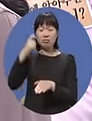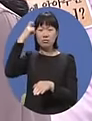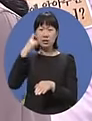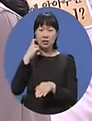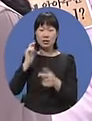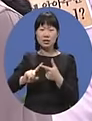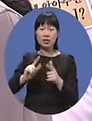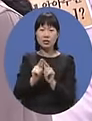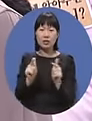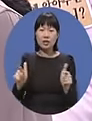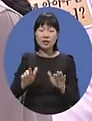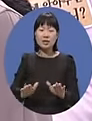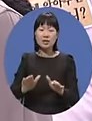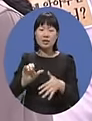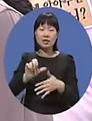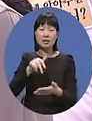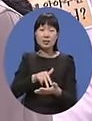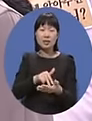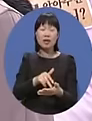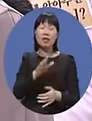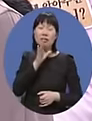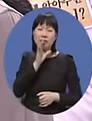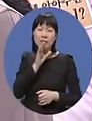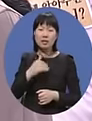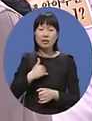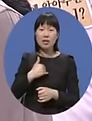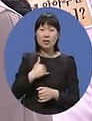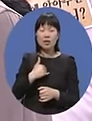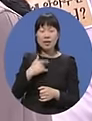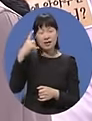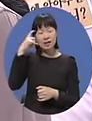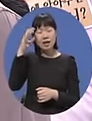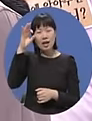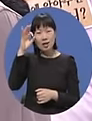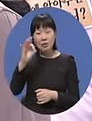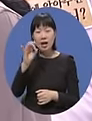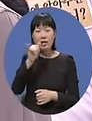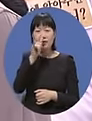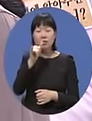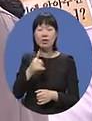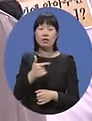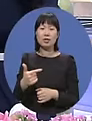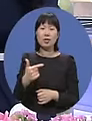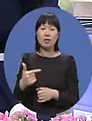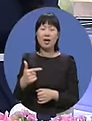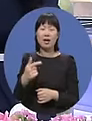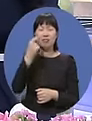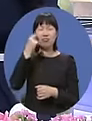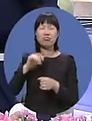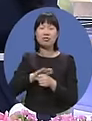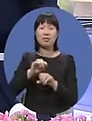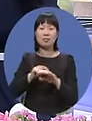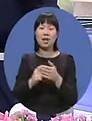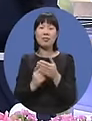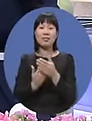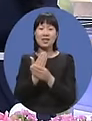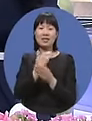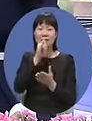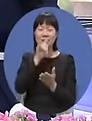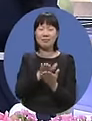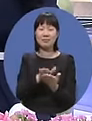그런 것들이 건우 입장에서는 참 이제 저희가 이렇게 상상만 해봐도 얼마나 좀 예 측은지심이 좀 네. 들으시죠.